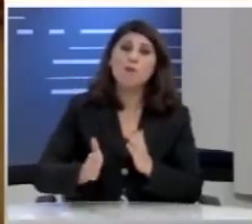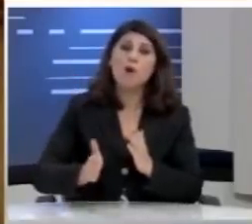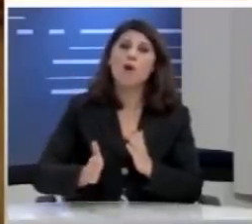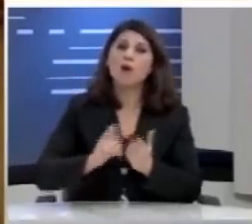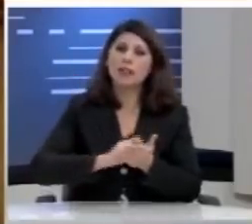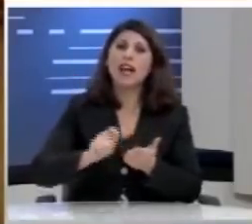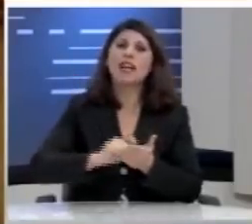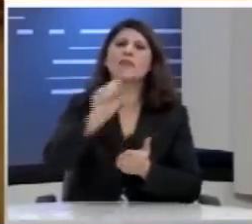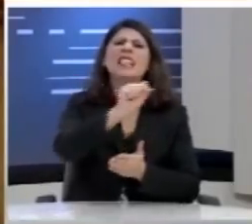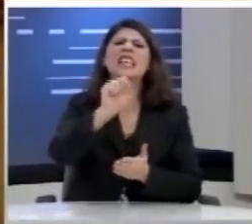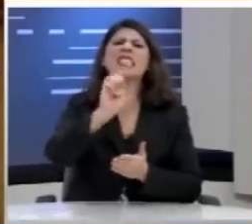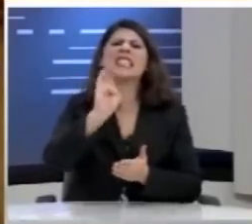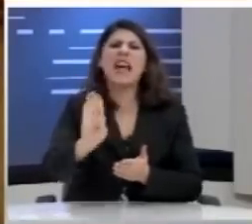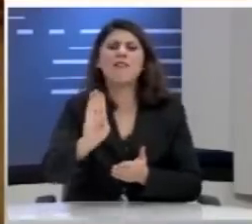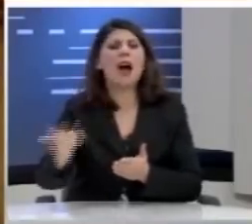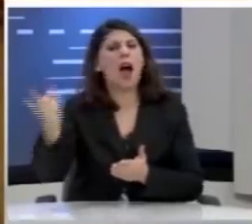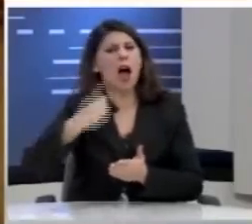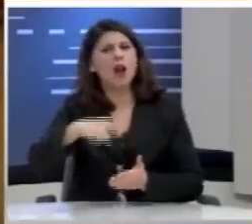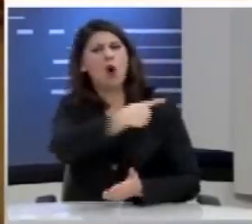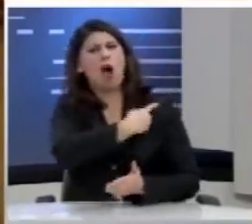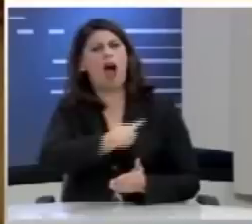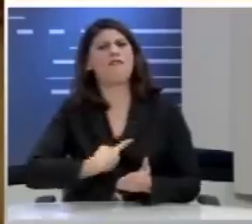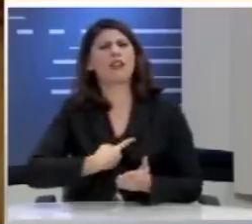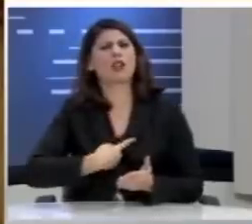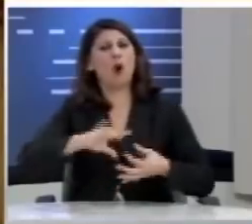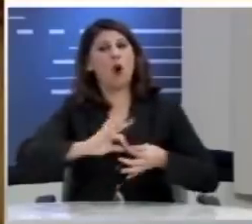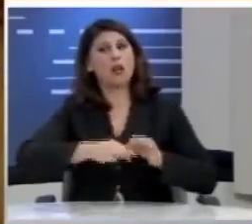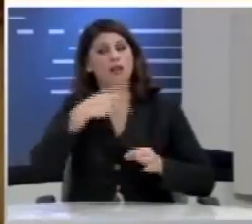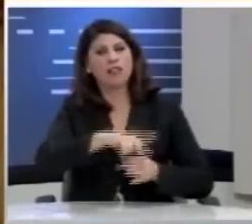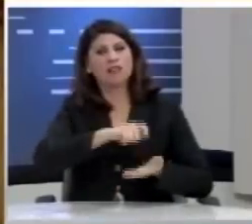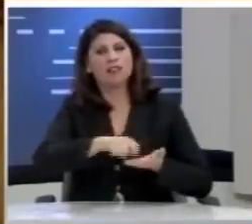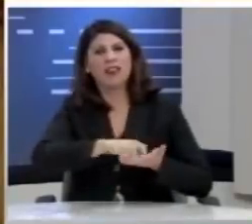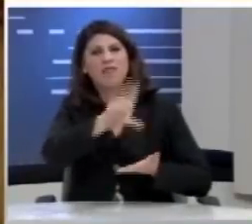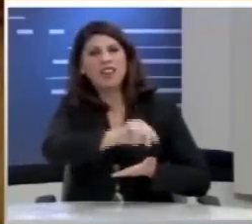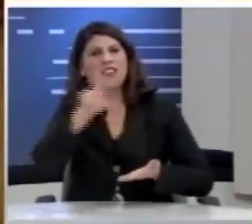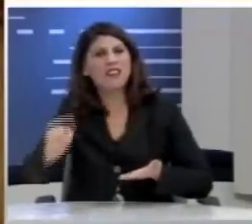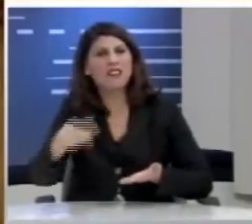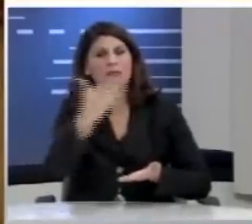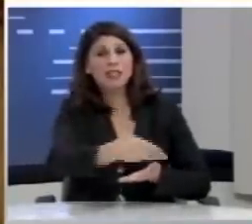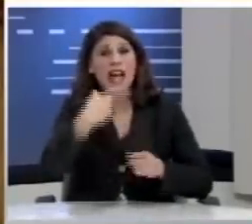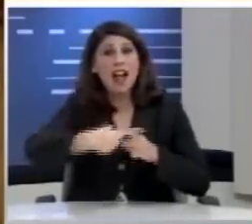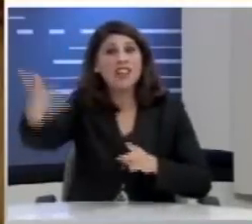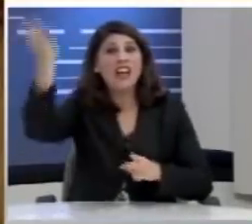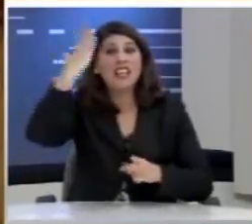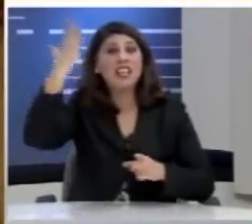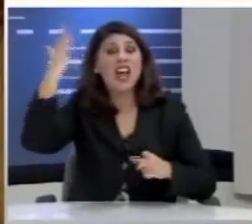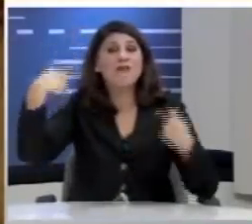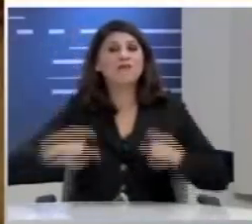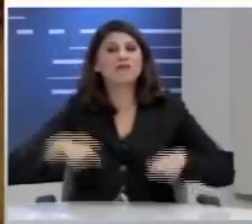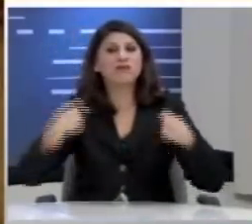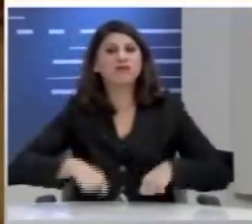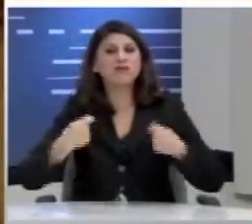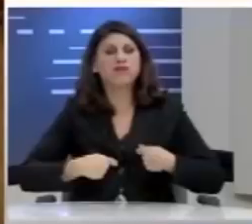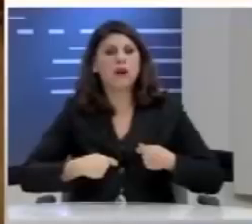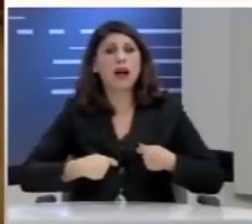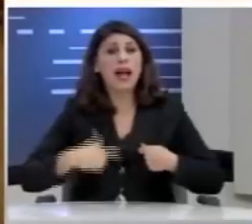είχε γράψει ο ΣΕΒ, άλλες εργοδοτικές οργανώσεις. Η Ελλάδα του κεφαλαίου, η δική σας Ελλάδα για να επιζήσει